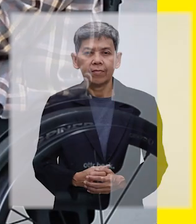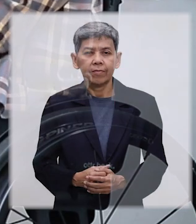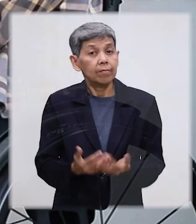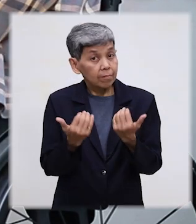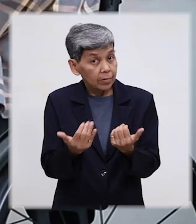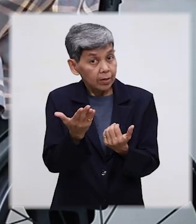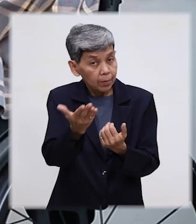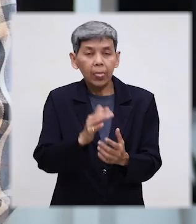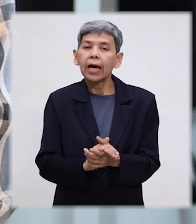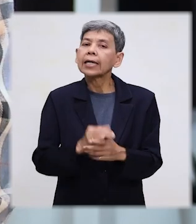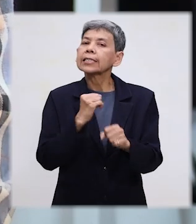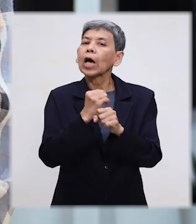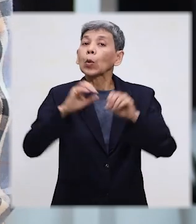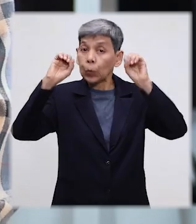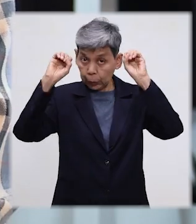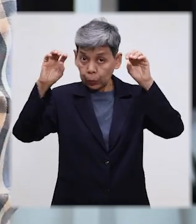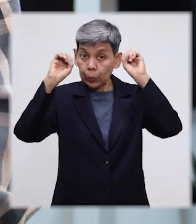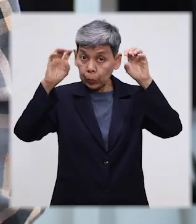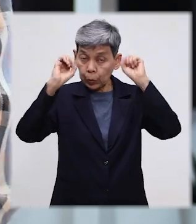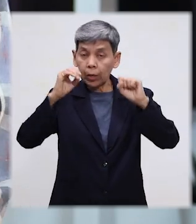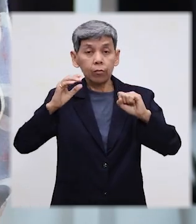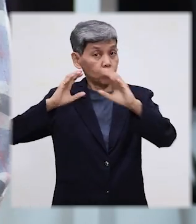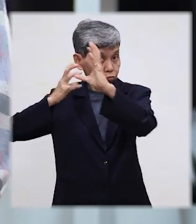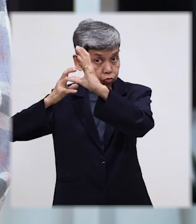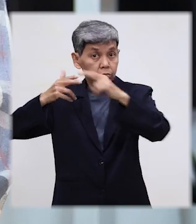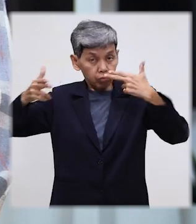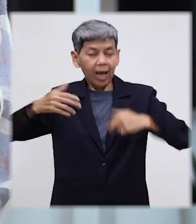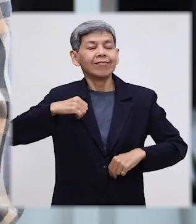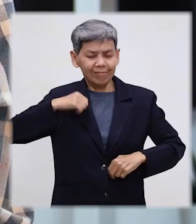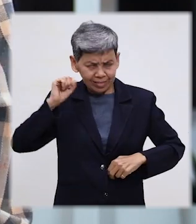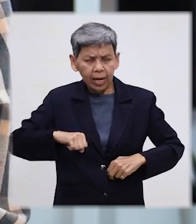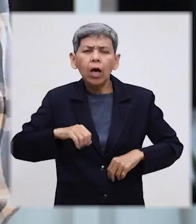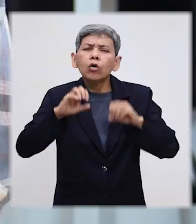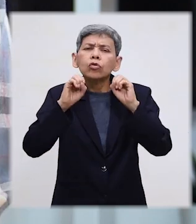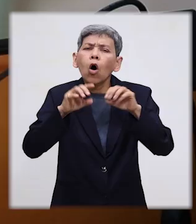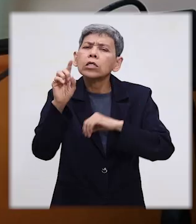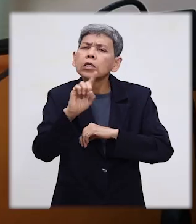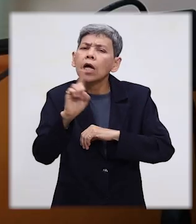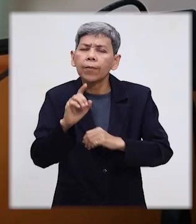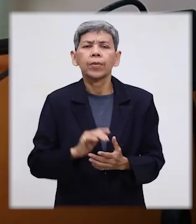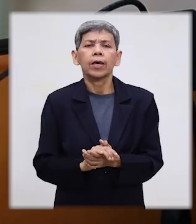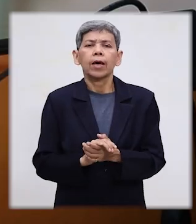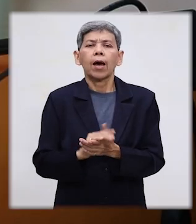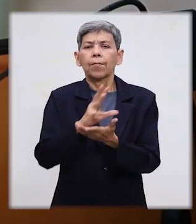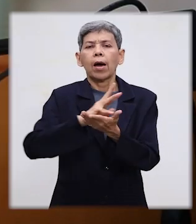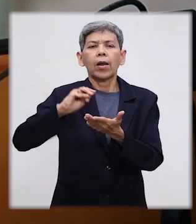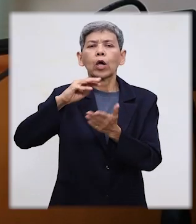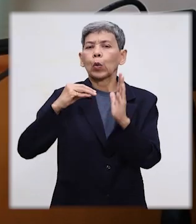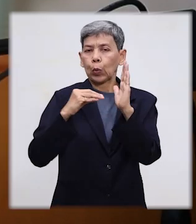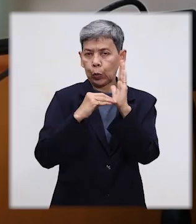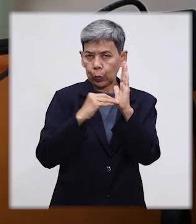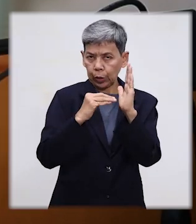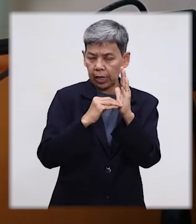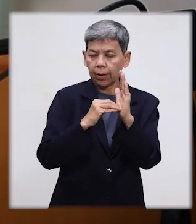ปัจจุบันคือพี่ตั้มเป็นอาจารย์สอนทางด้านการทำหนัง ใช ่ที่ไหนบ้างนะคะ ที่มหาลัยกรุงเทพแล้